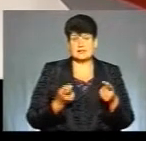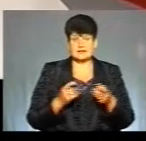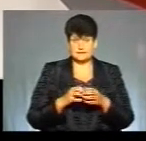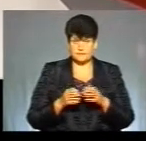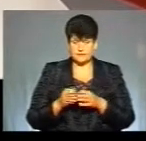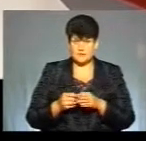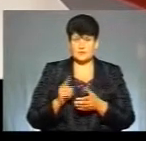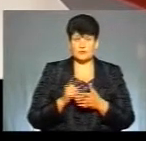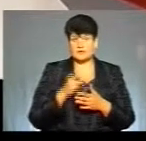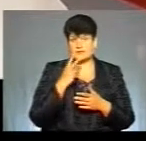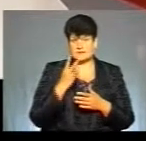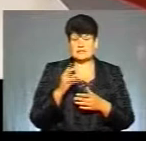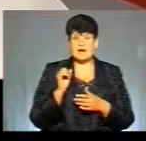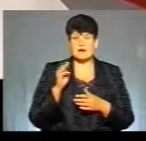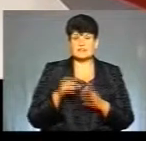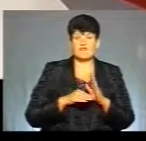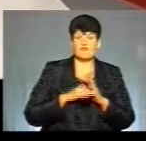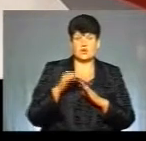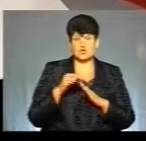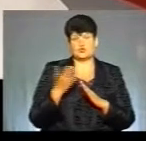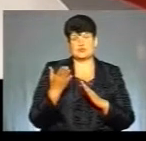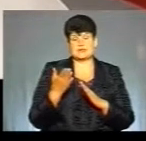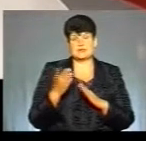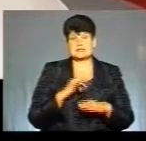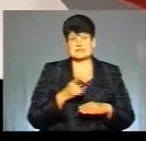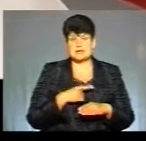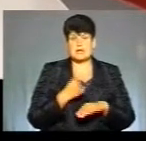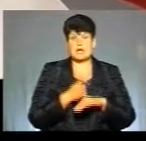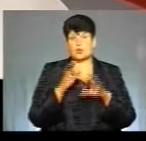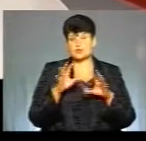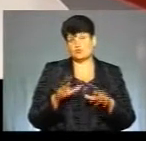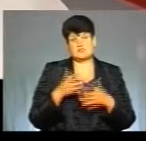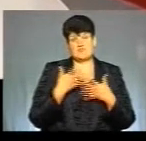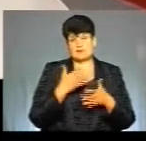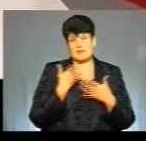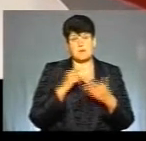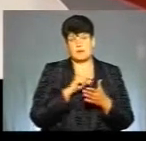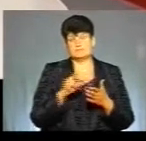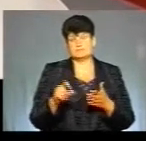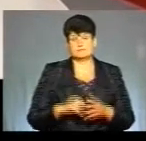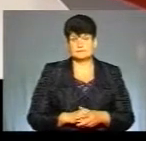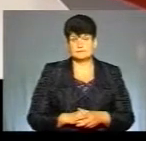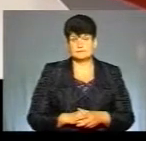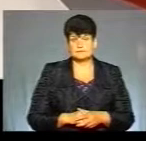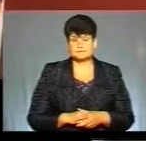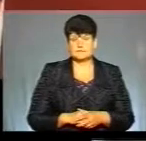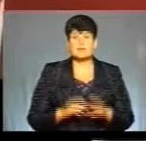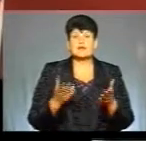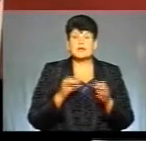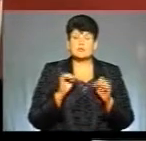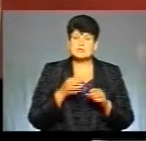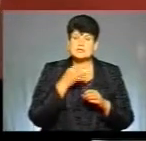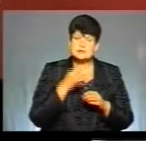на акт вищої юридичної сили, яким є Конституція, а в Конституції такої норми вже немає. Ну, власне, які можна назвати переваги